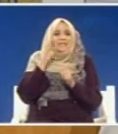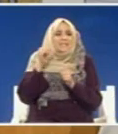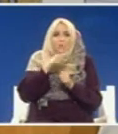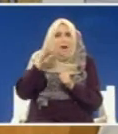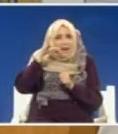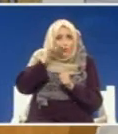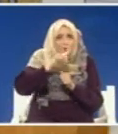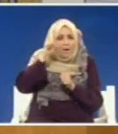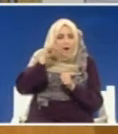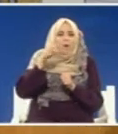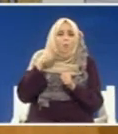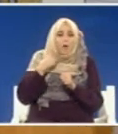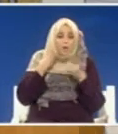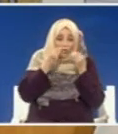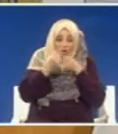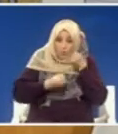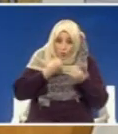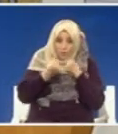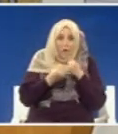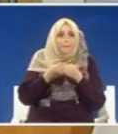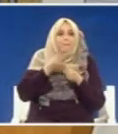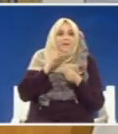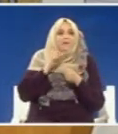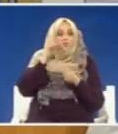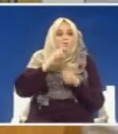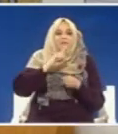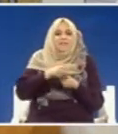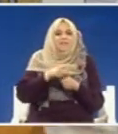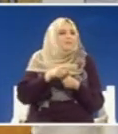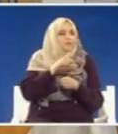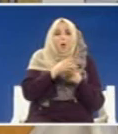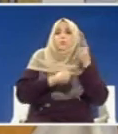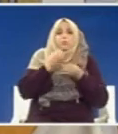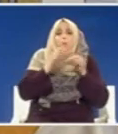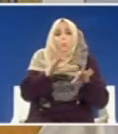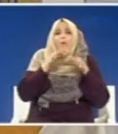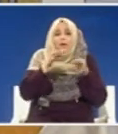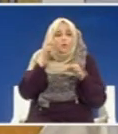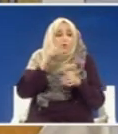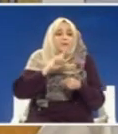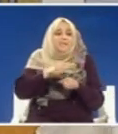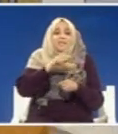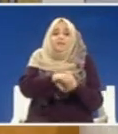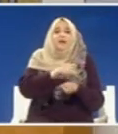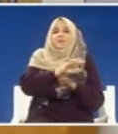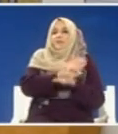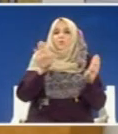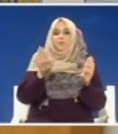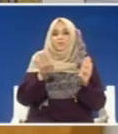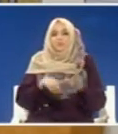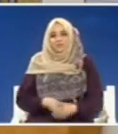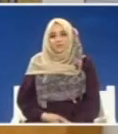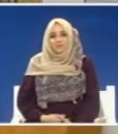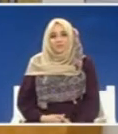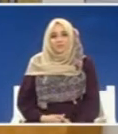السوى الطالة غرس حاشا يني بغير غنكار دي طول سبحانه ما شاء الله كان وما لم يشاء لم يكن سبحانه إيه بنازم إلا